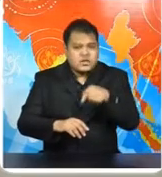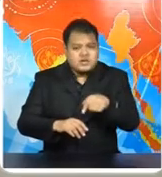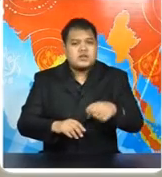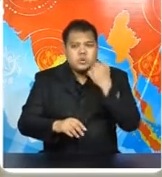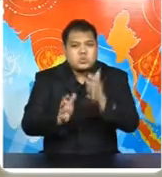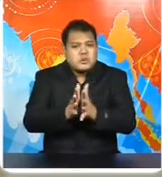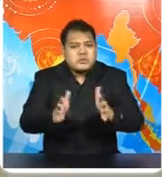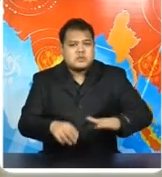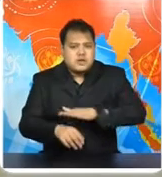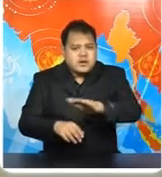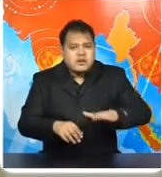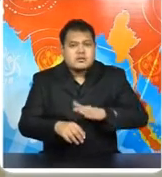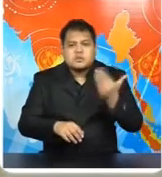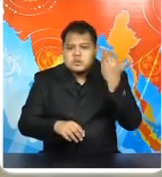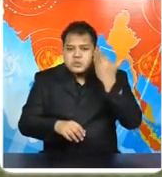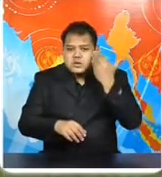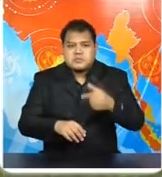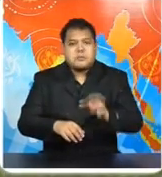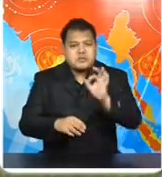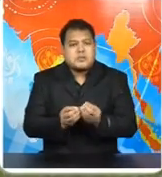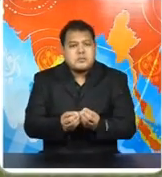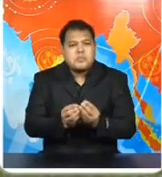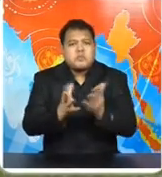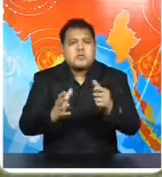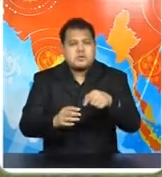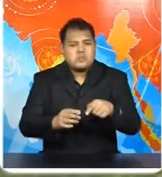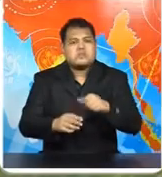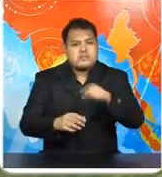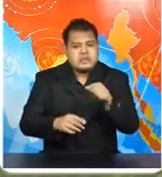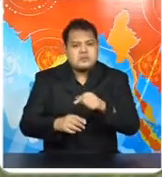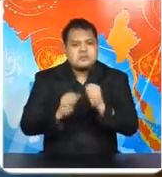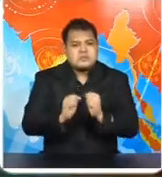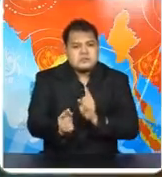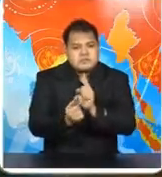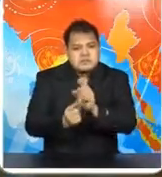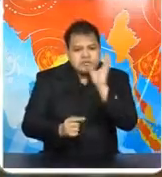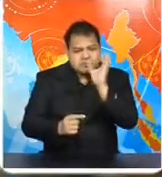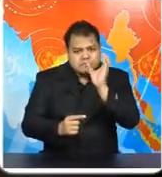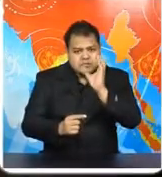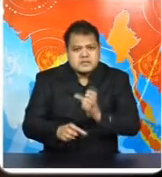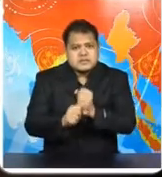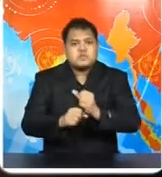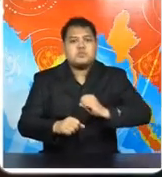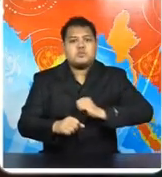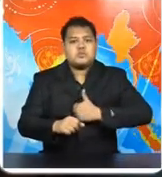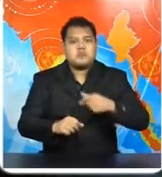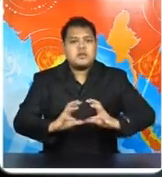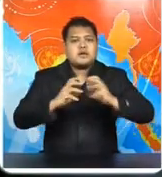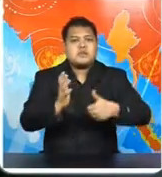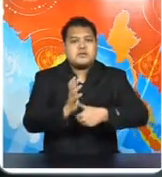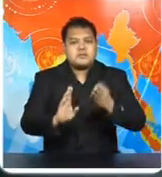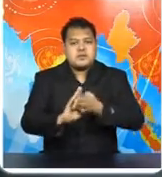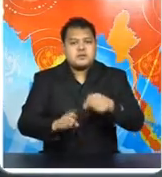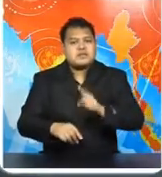ယ်လို့ကမ္ဘာ့ဘဏ်ကသတိပေးလိုက်ပါတယ်အစိုးရအနေနဲ့လူအများစုကိုဒုက္ခရောက်စေမဲ့ငွေကြေးဖောင်းပွားမှုနှုန်းကိုအနည်းကားစောင့်ကြည့်